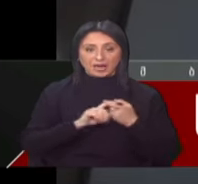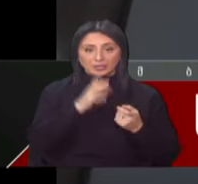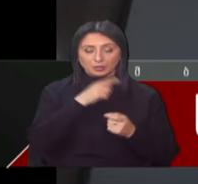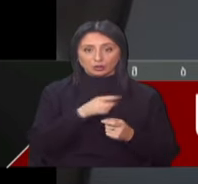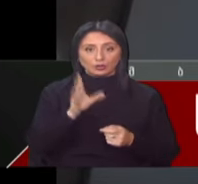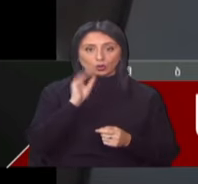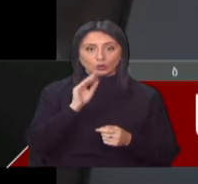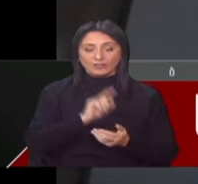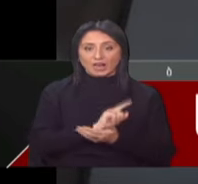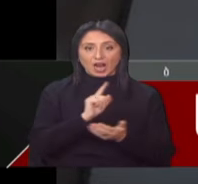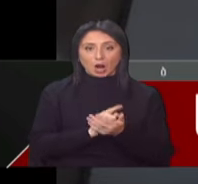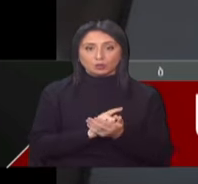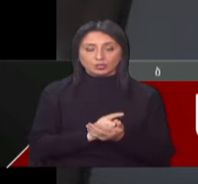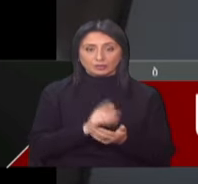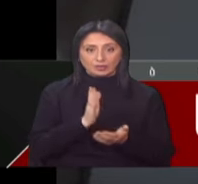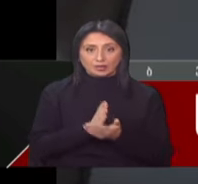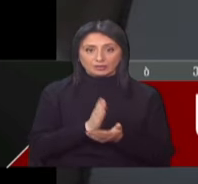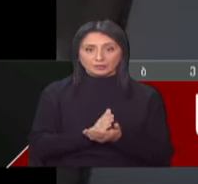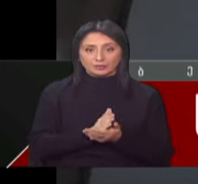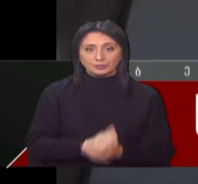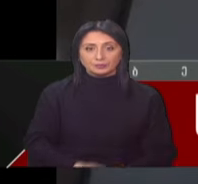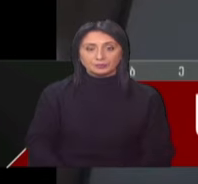პერიოდმა, როდესაც აუცილებელი გახდა